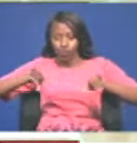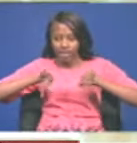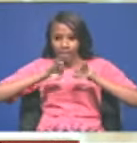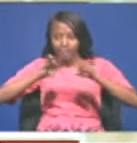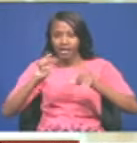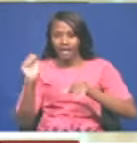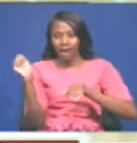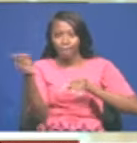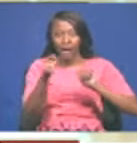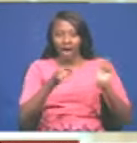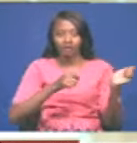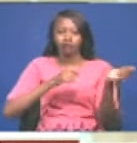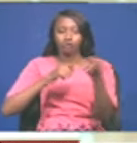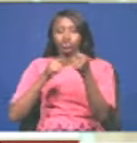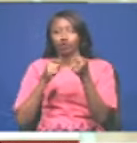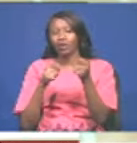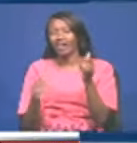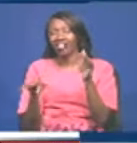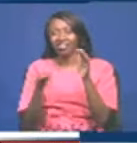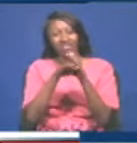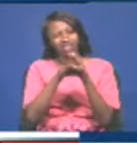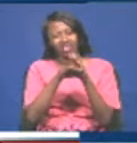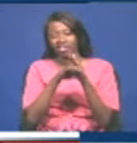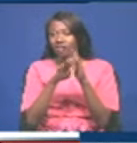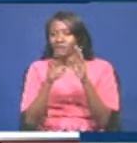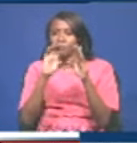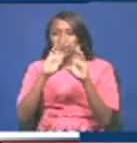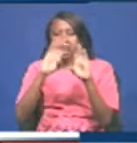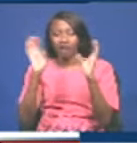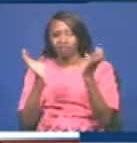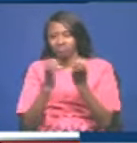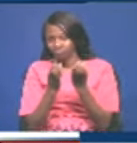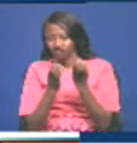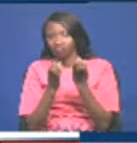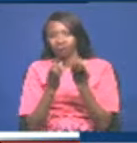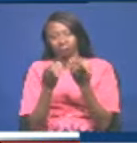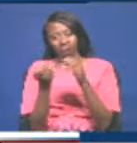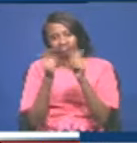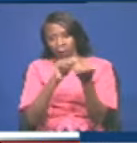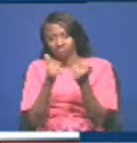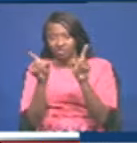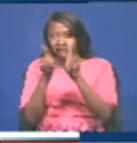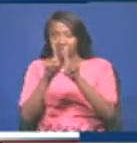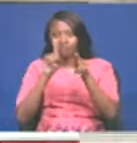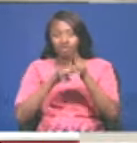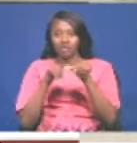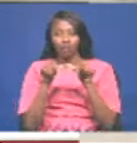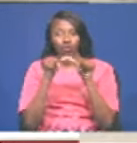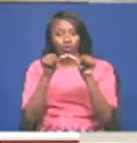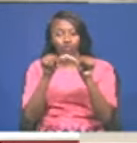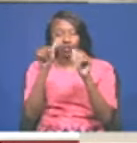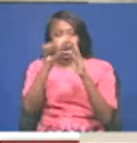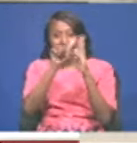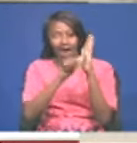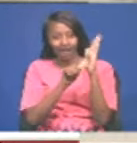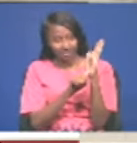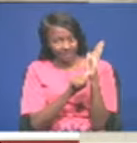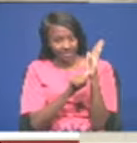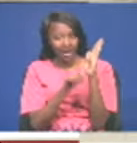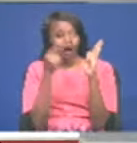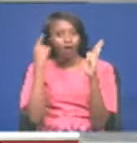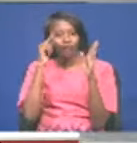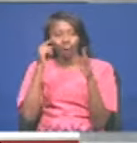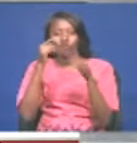pia yamepigwa marufuku na mashirikisho ya kimataifa. Namwamba pia anatarajiwa kuendeleza agenda ya serikali ya kufanyia ukarabati viwanja vya michezo